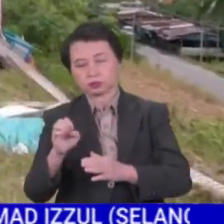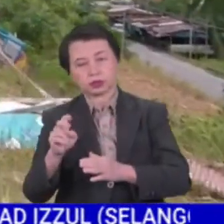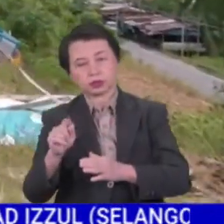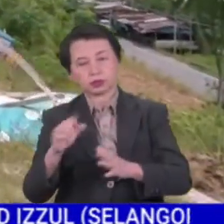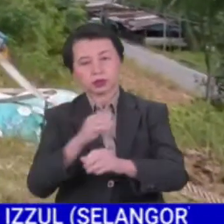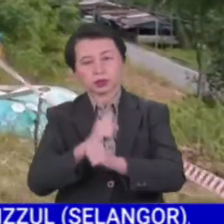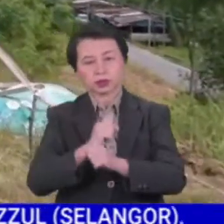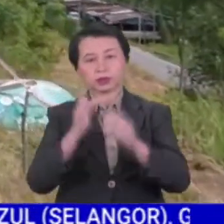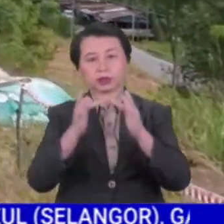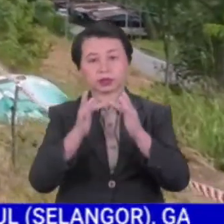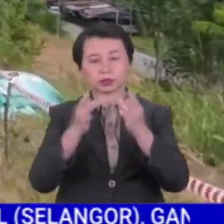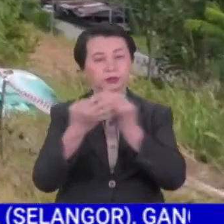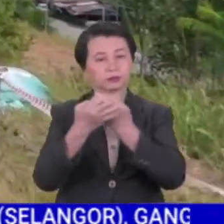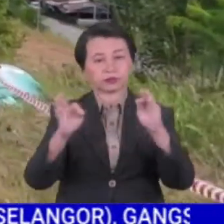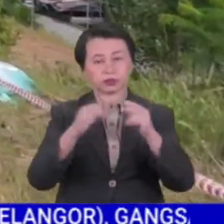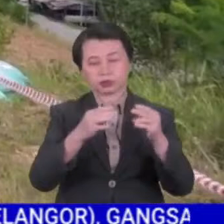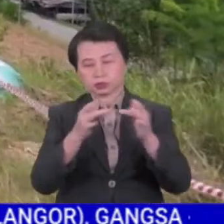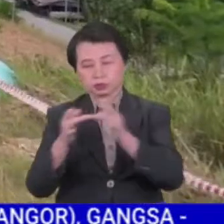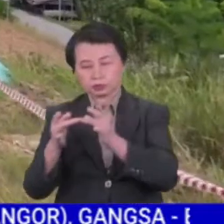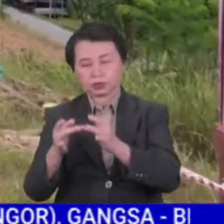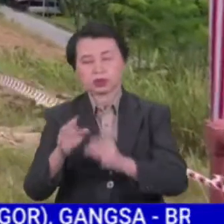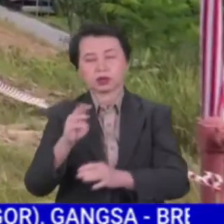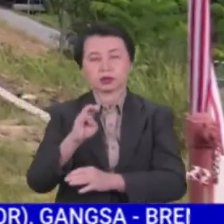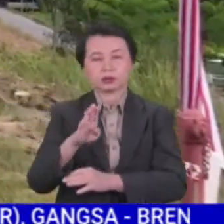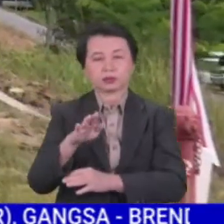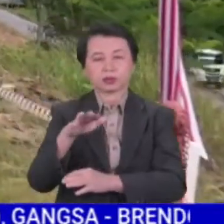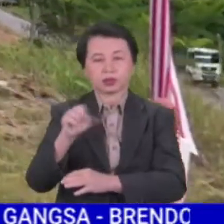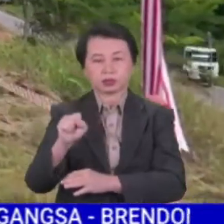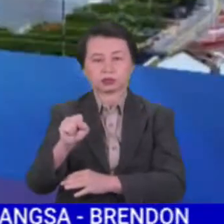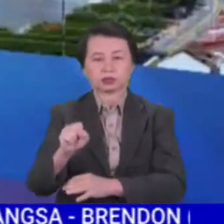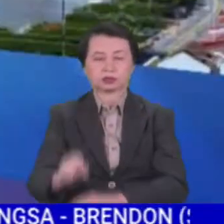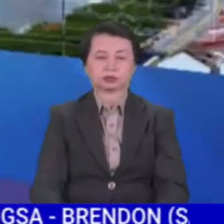menikmati internet percuma sambungan 30 Mbps.